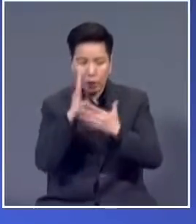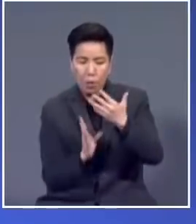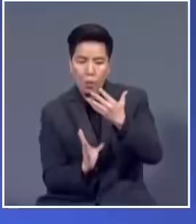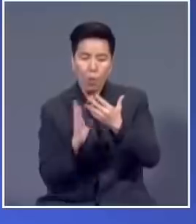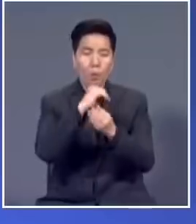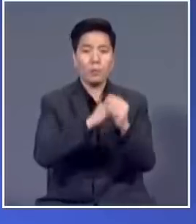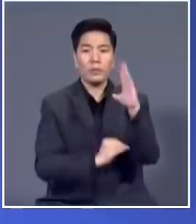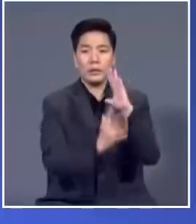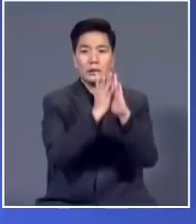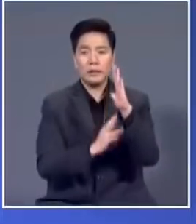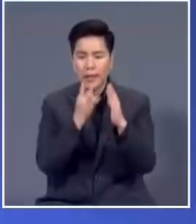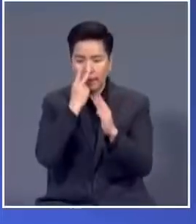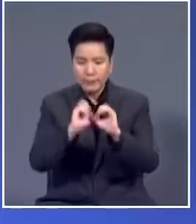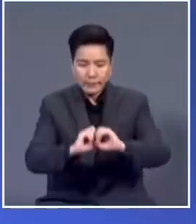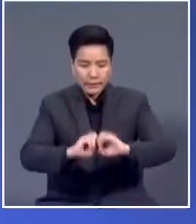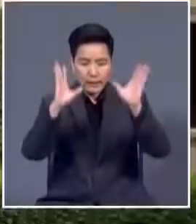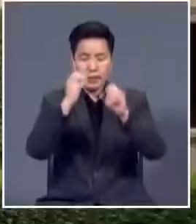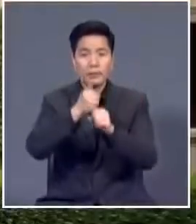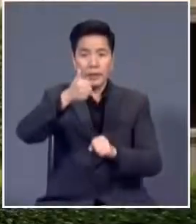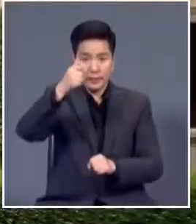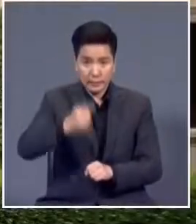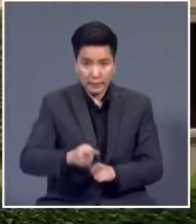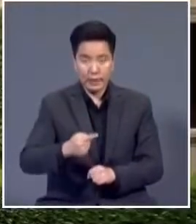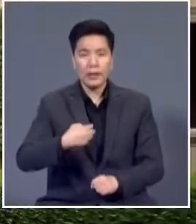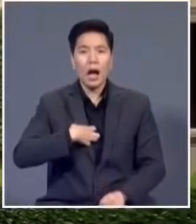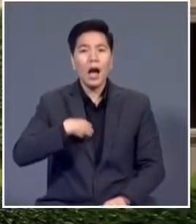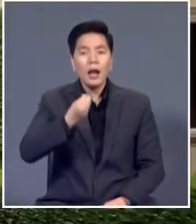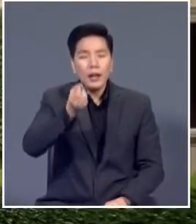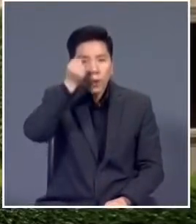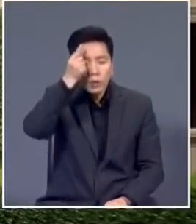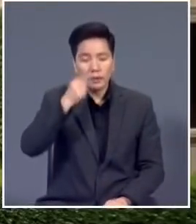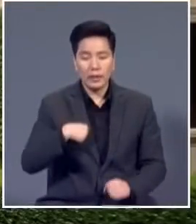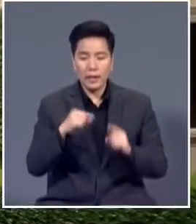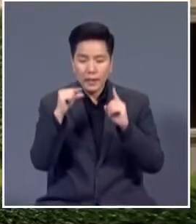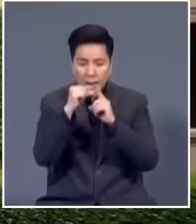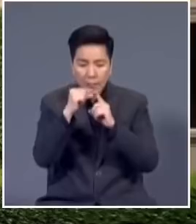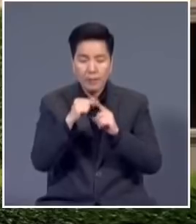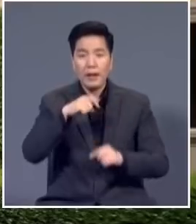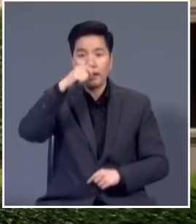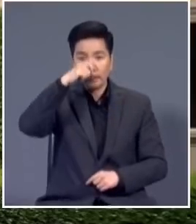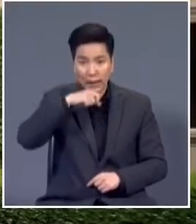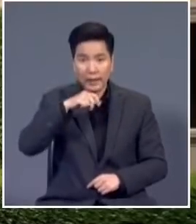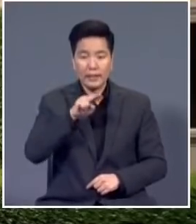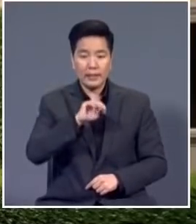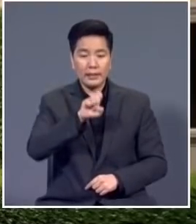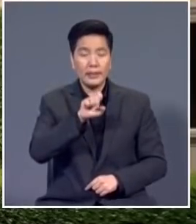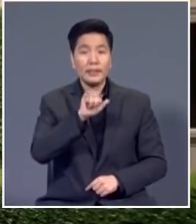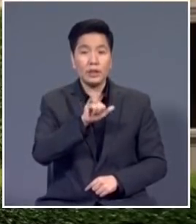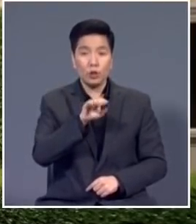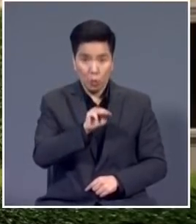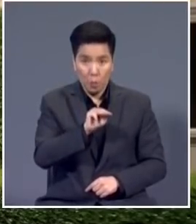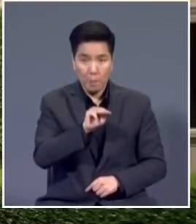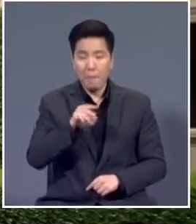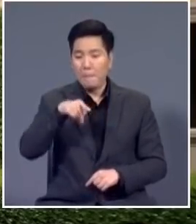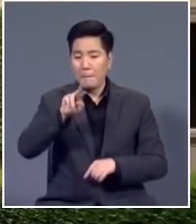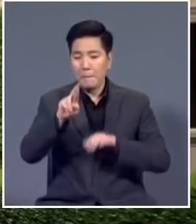ในที่สุดนะครับผมก็อยากให้คนไทยเข้าใจคำว่าไทยนิยมประชารัฐยั่งยืนนะครับสามคำมีความต่อเนื่องเชื่อมโ